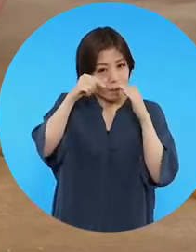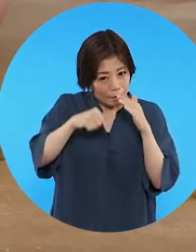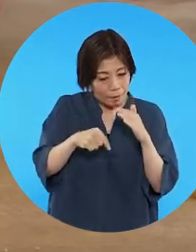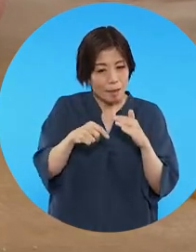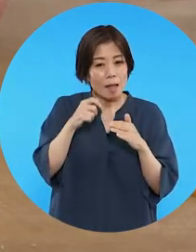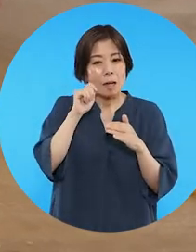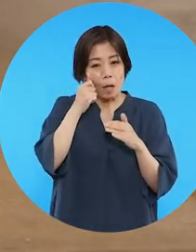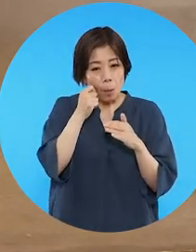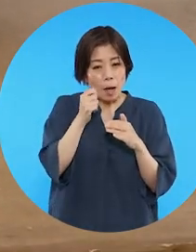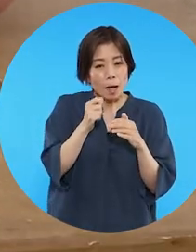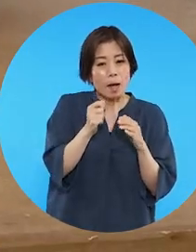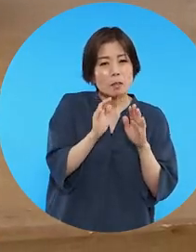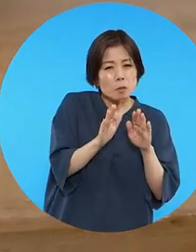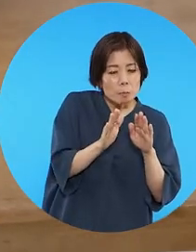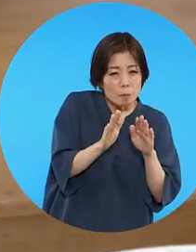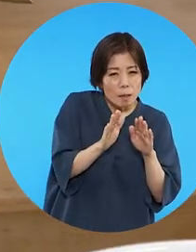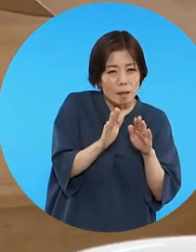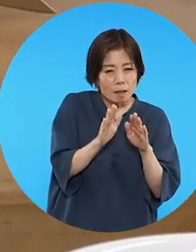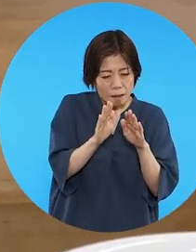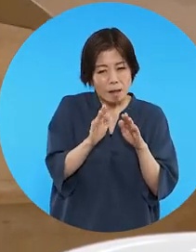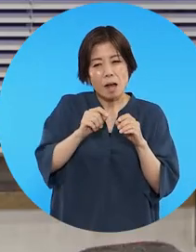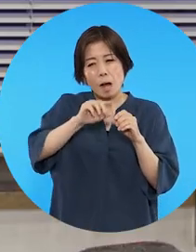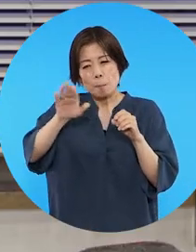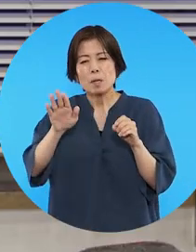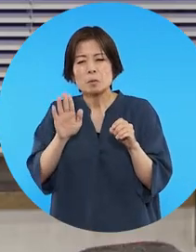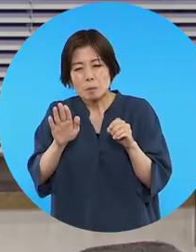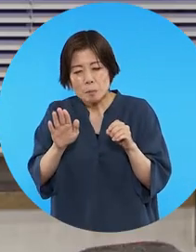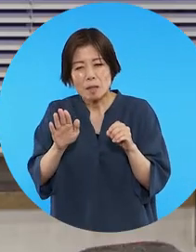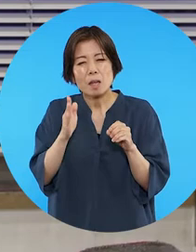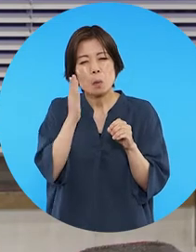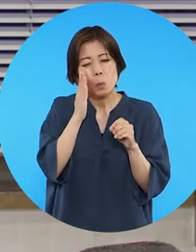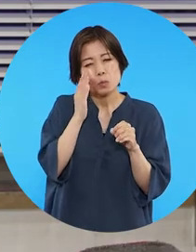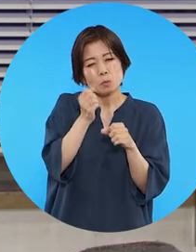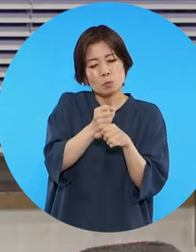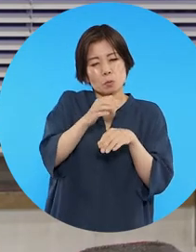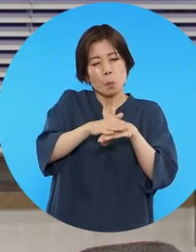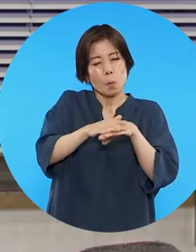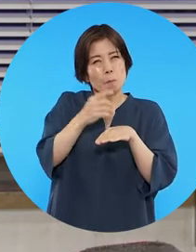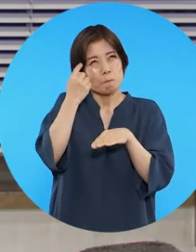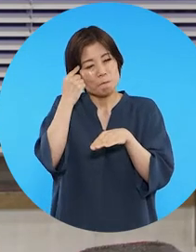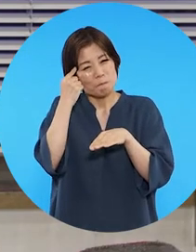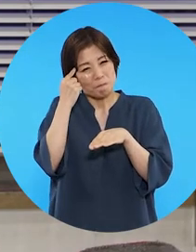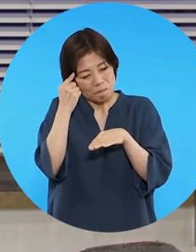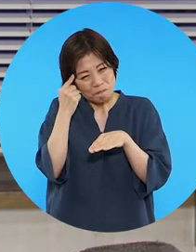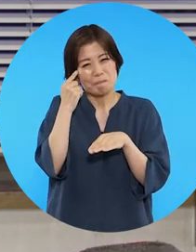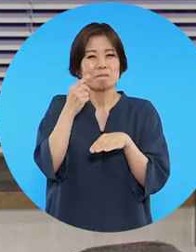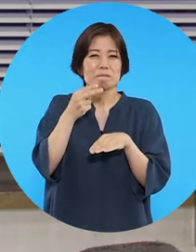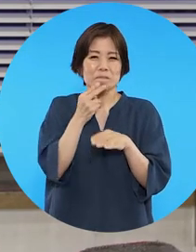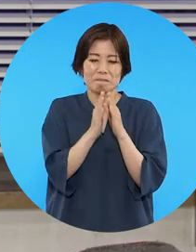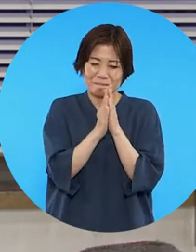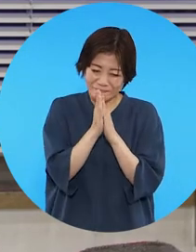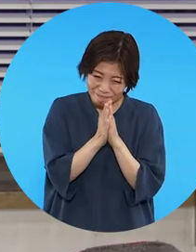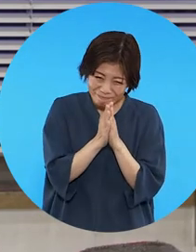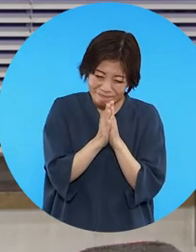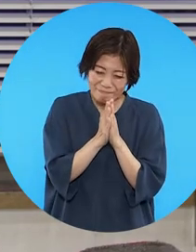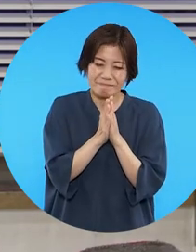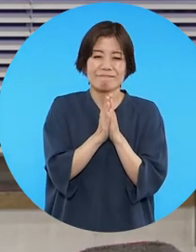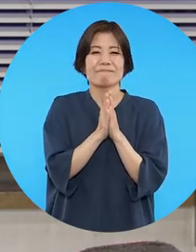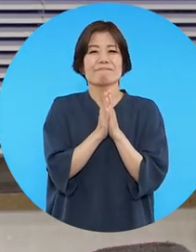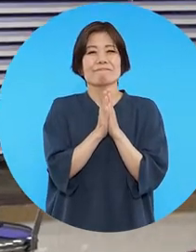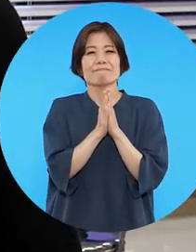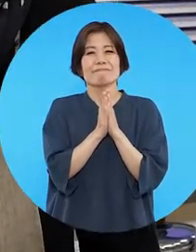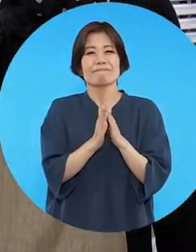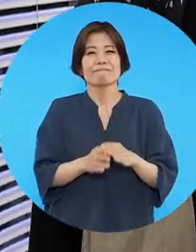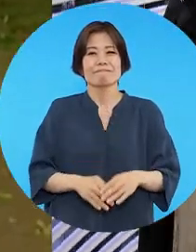なるべく皮を皮ごと葉っぱごと、いろんなところも有効利用してお食事作ってみてください。